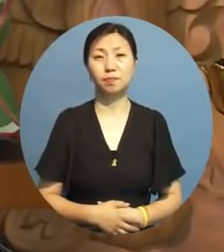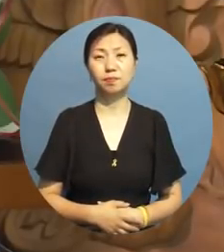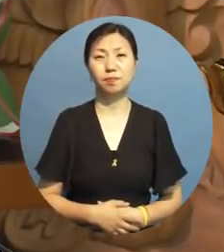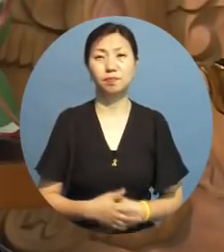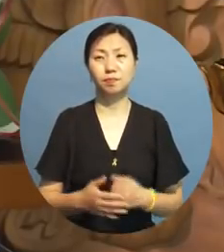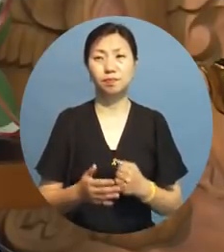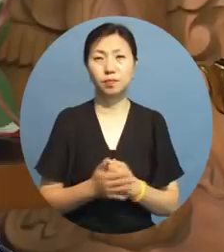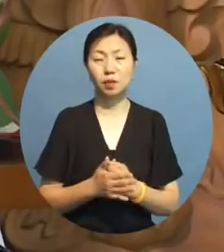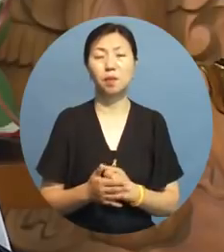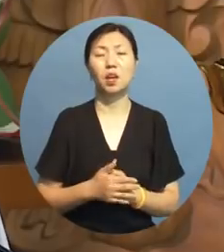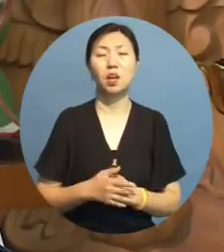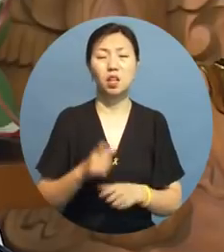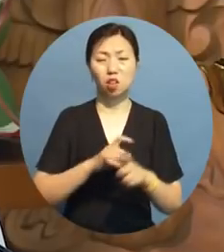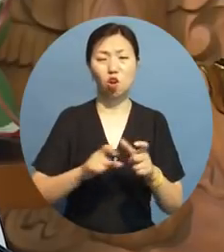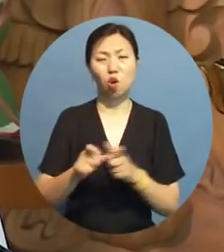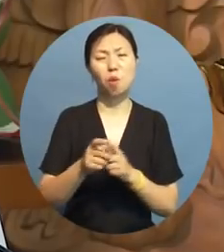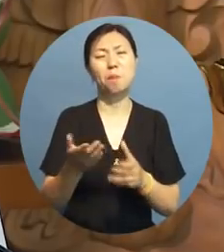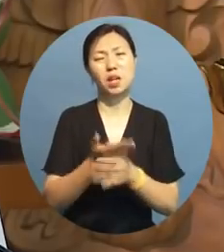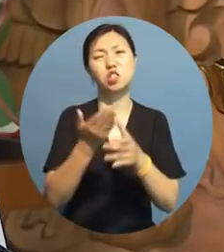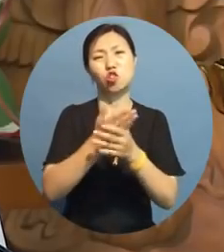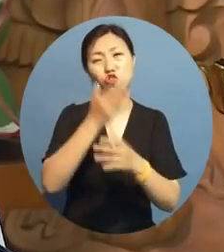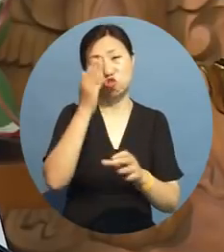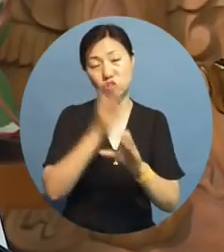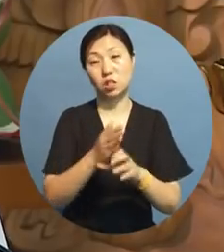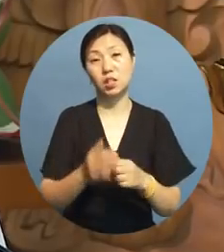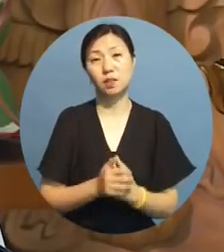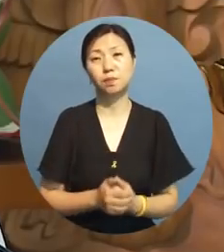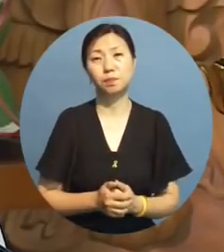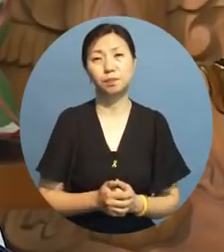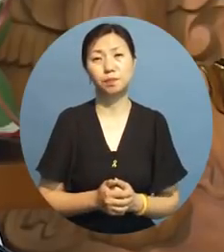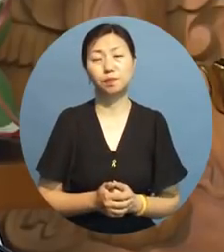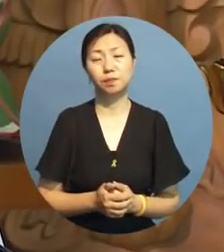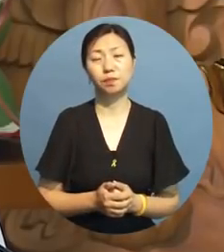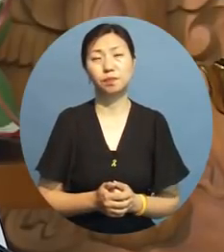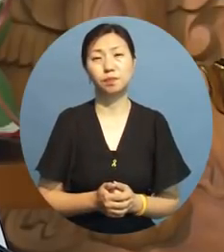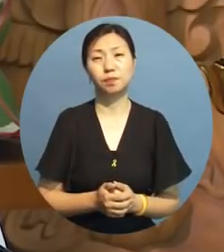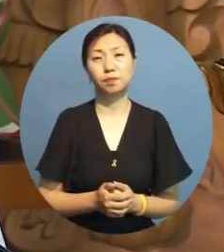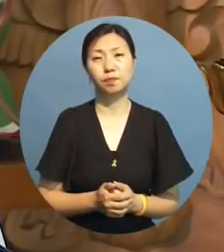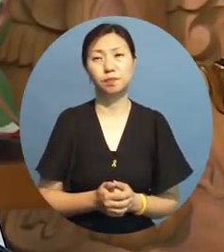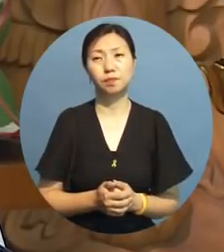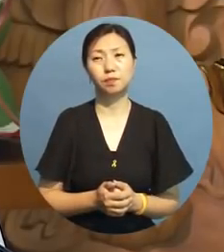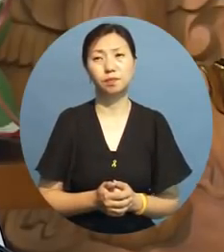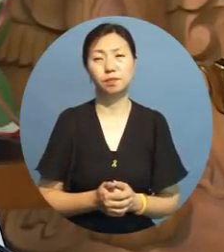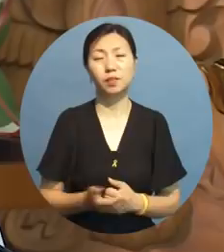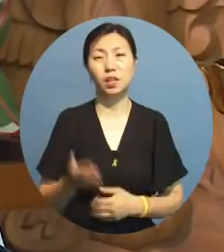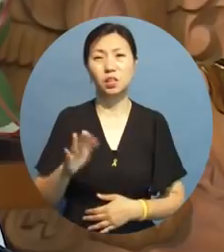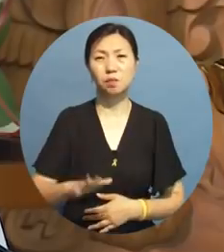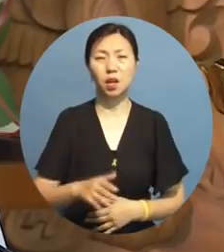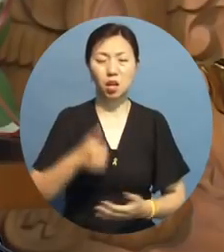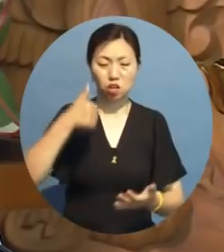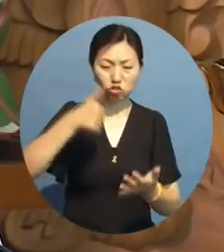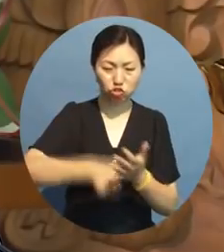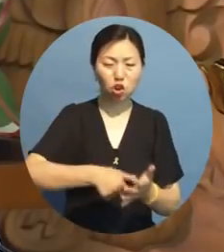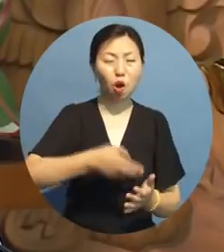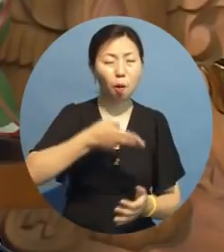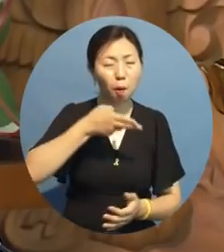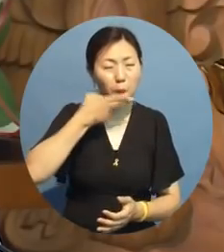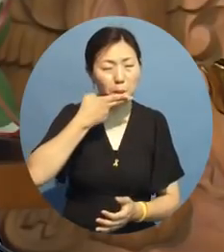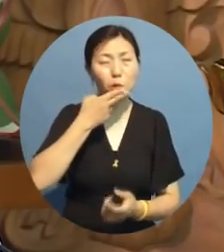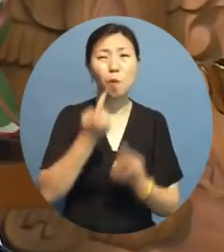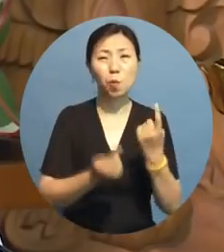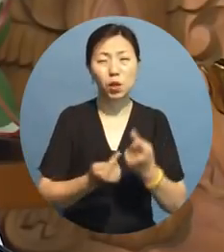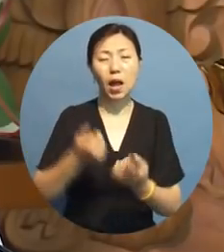그러니까 이게 좋아지고 있어. 다만, 이제, 안 하는 것보단 하는 게